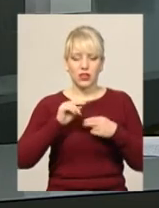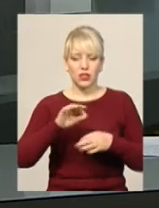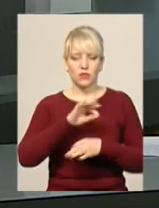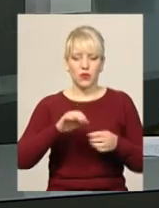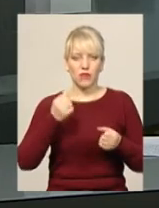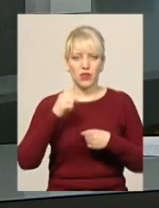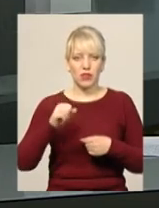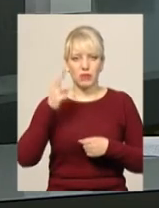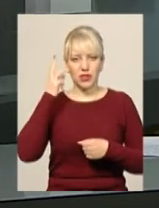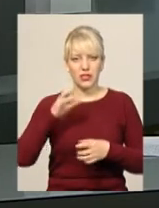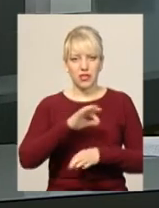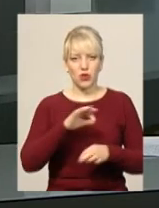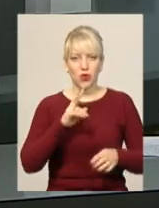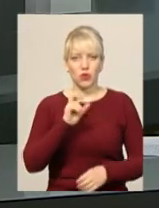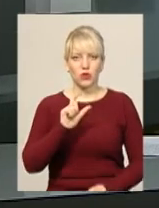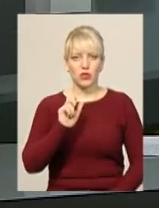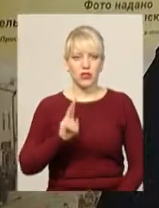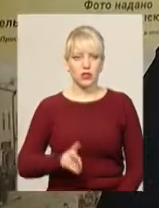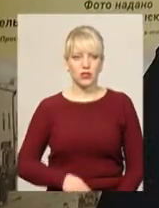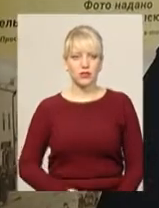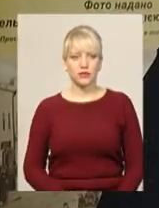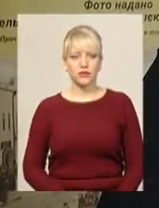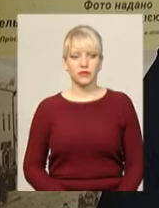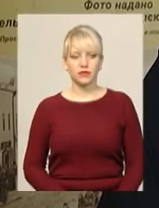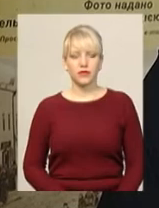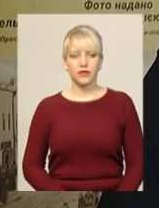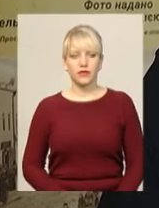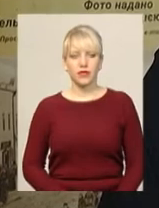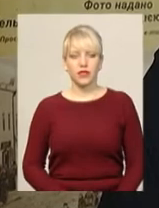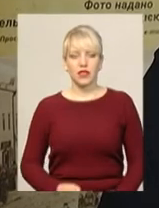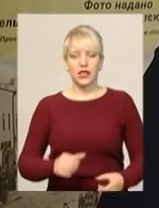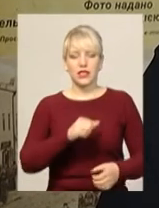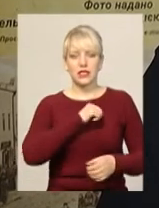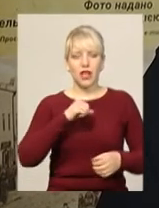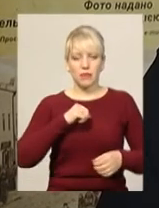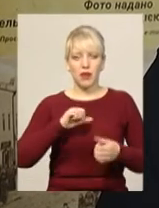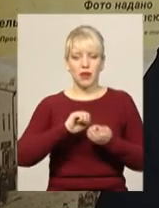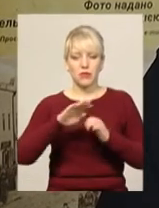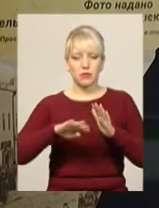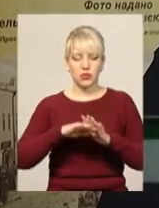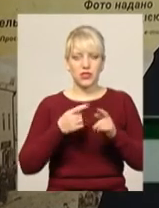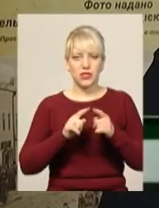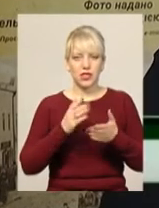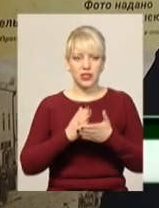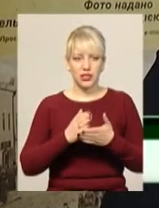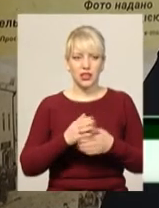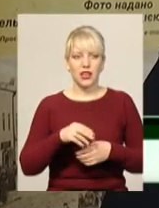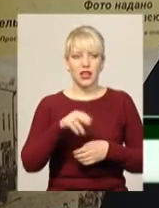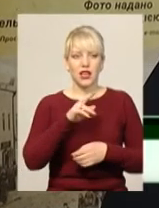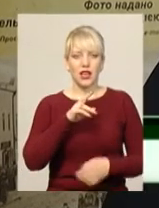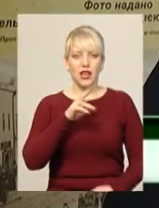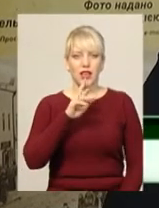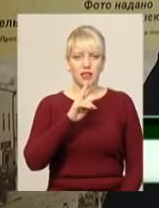хмельницький архітектор Сергій Козак. Сам Кам'янець-Подільський – це і є пам'ятник Яну Девіте,